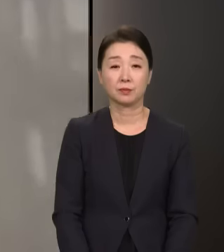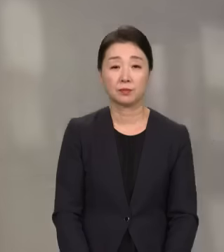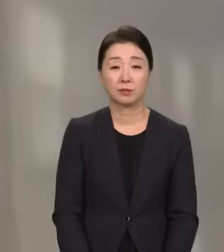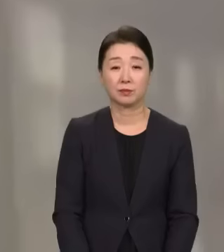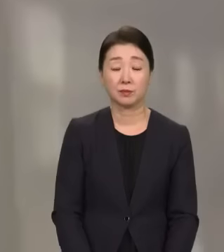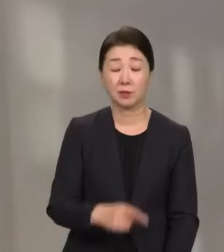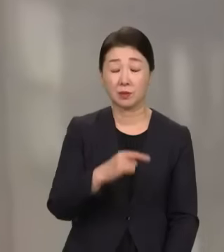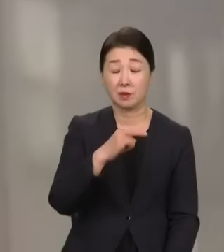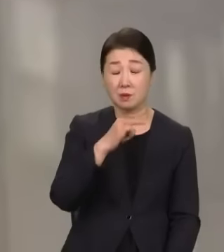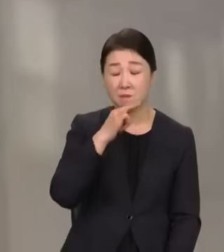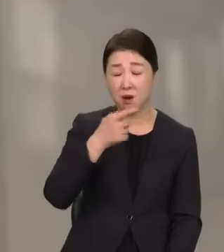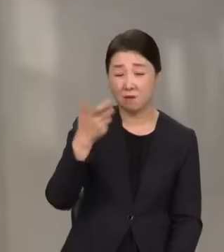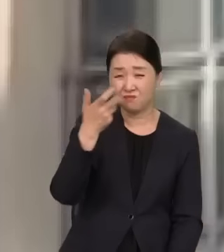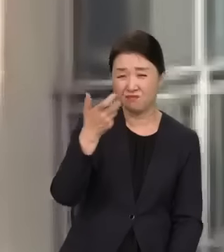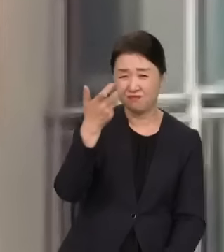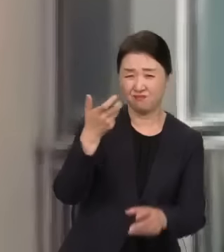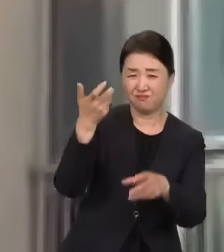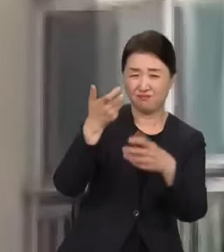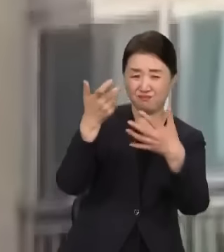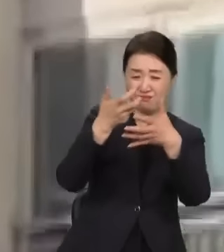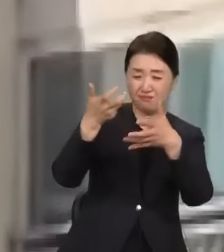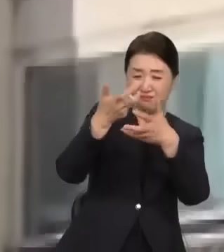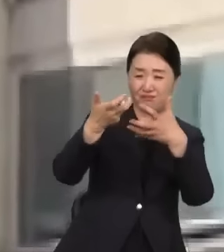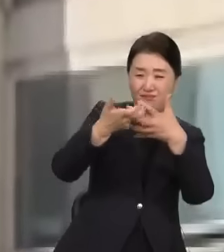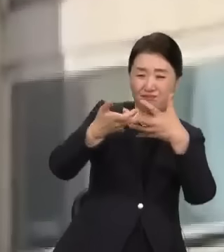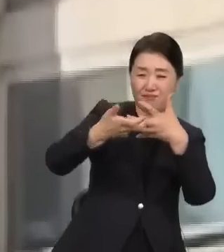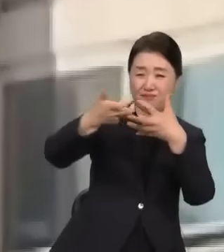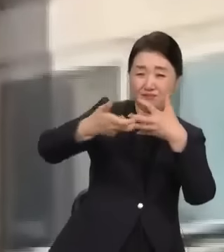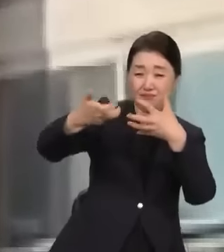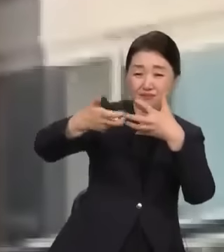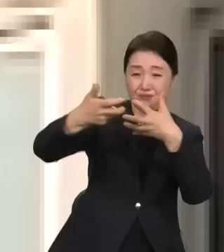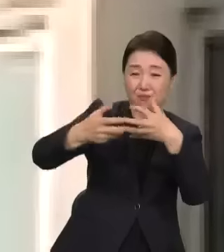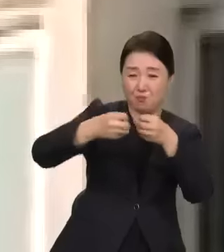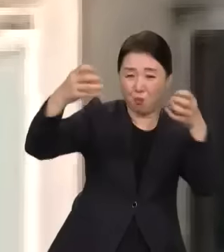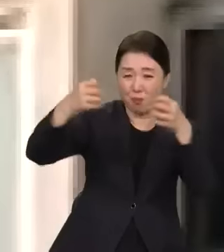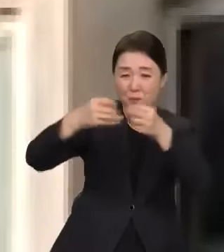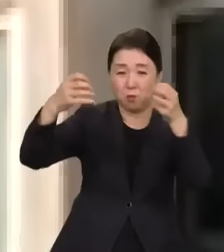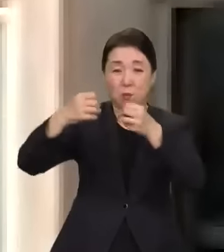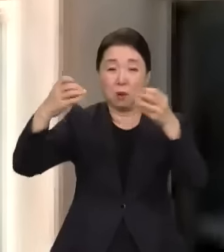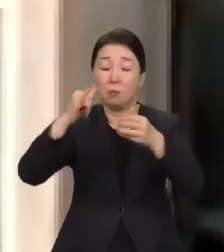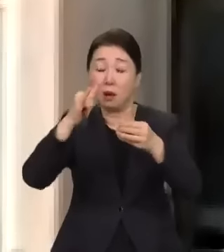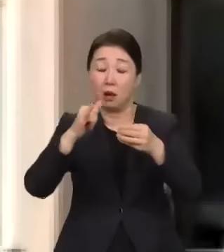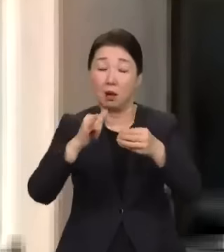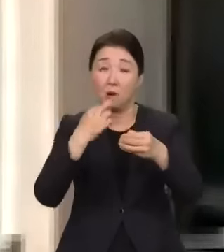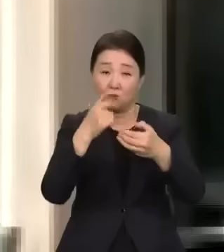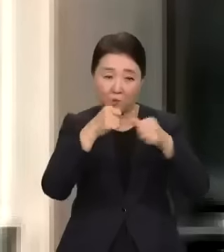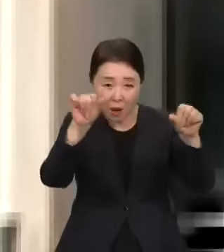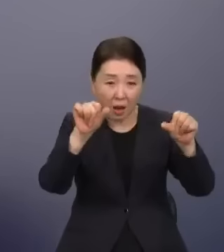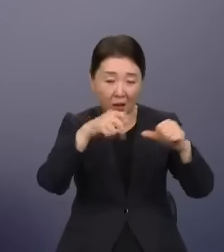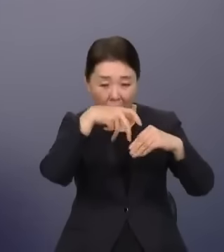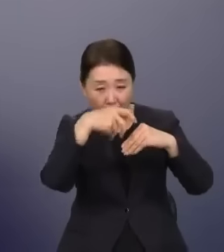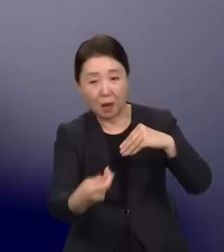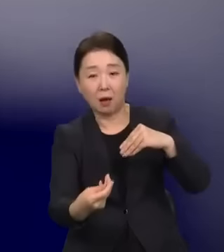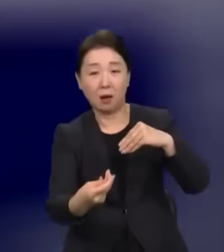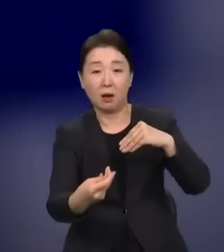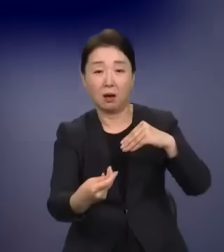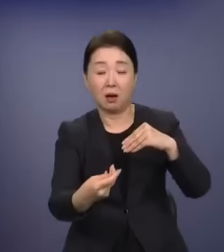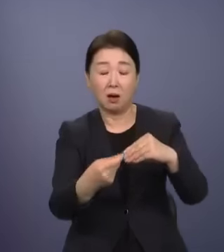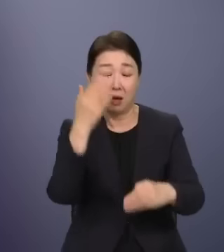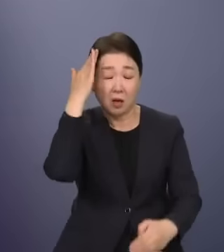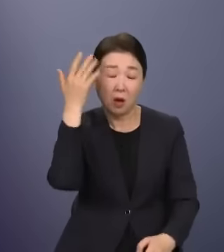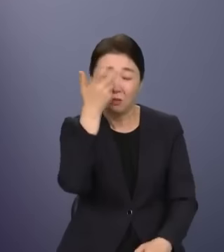시뻘건 화염이 창문을 뚫고 나옵니다. 작은 폭발이 여러 번 이어지고 깨진 유리창이 떨어집니다. 검은